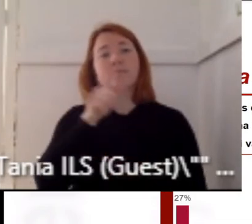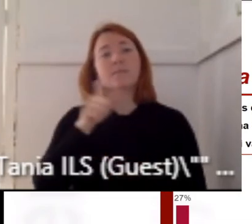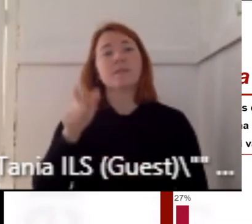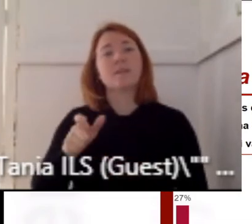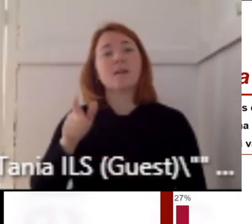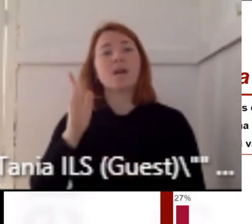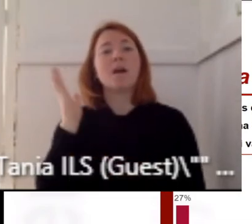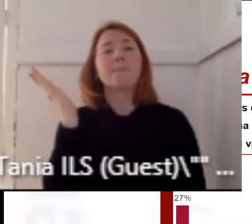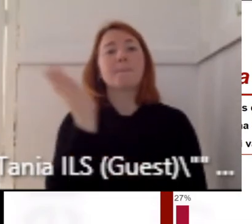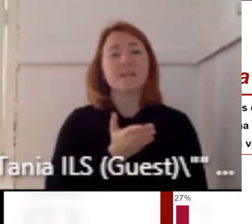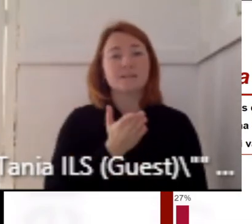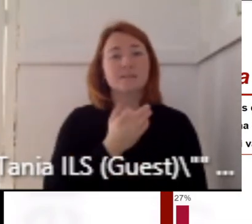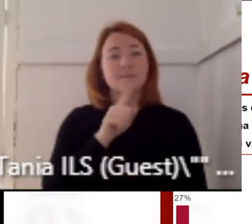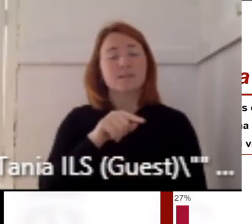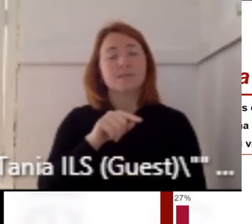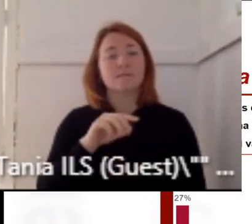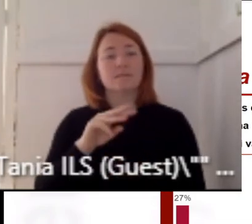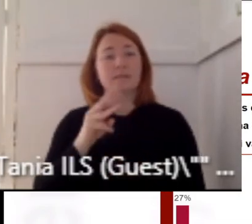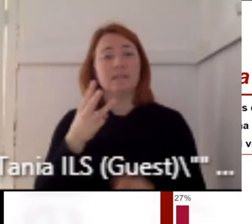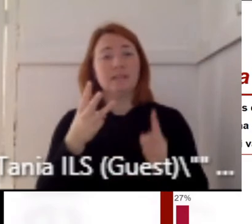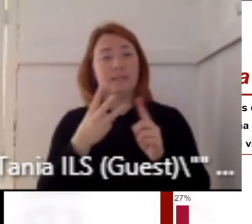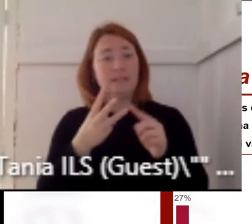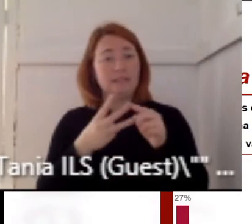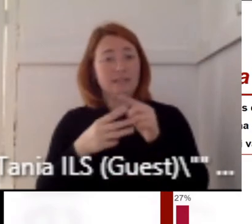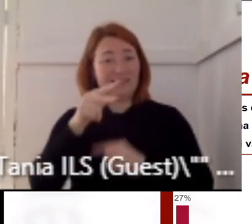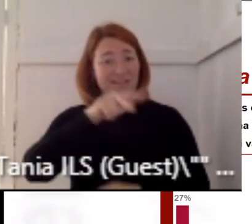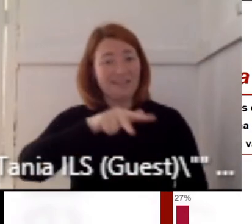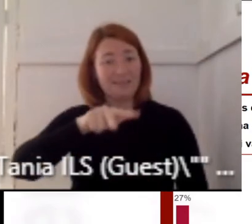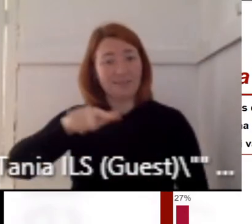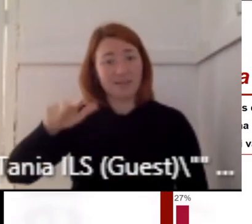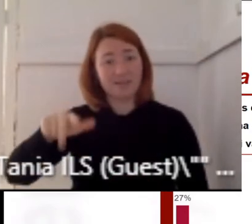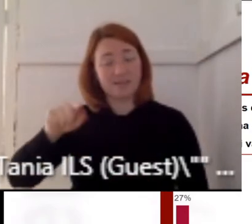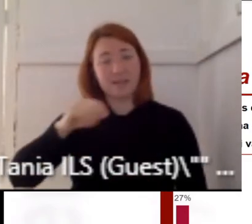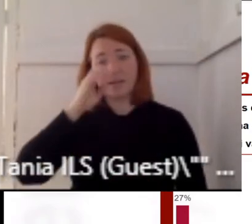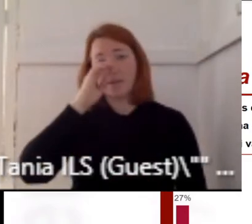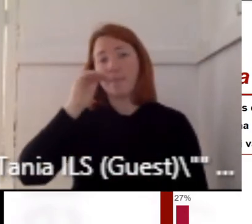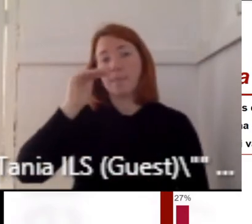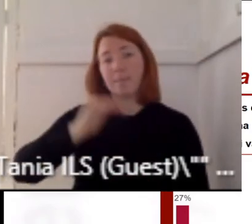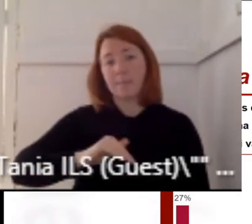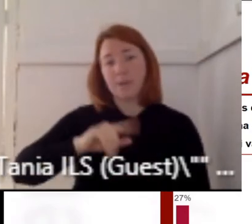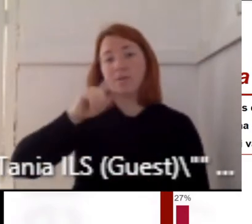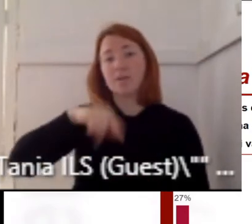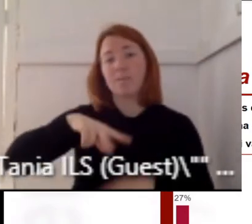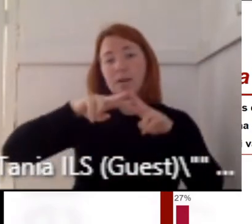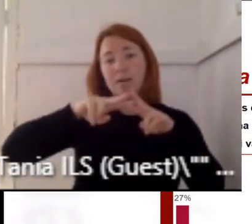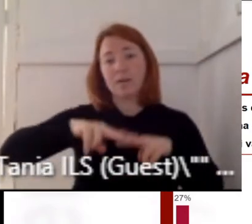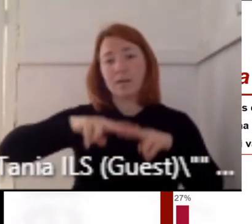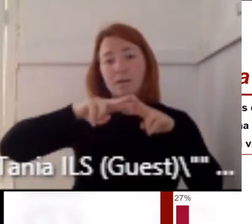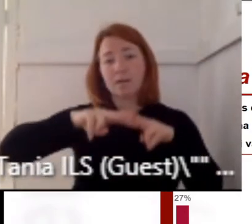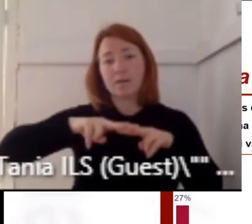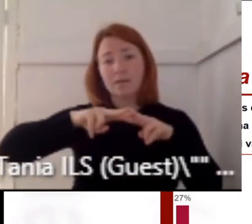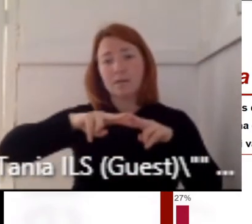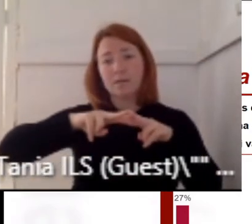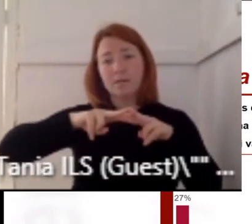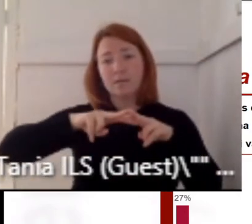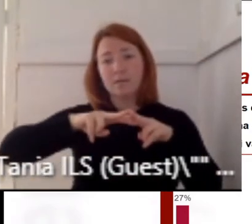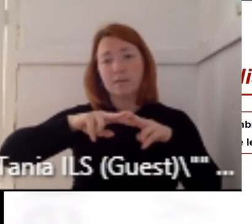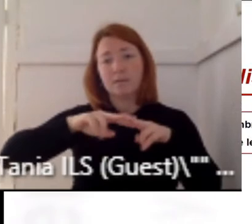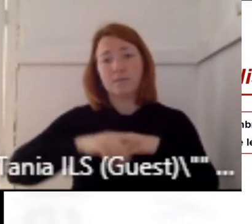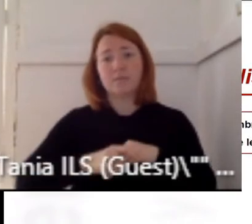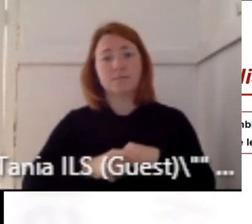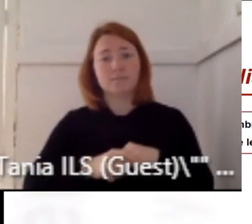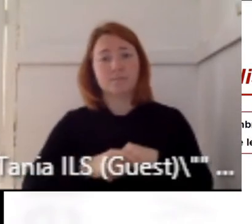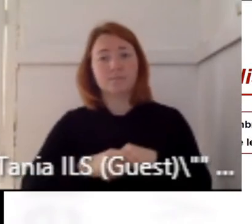estat, en els tres trimestres analitzats, doncs, les menors d'edat, i també és un element doncs